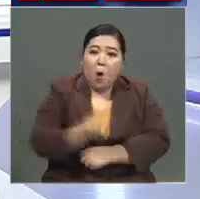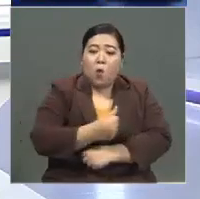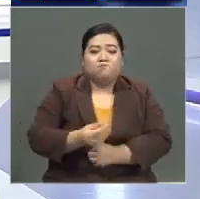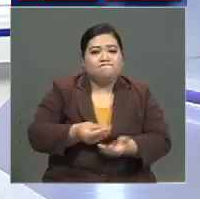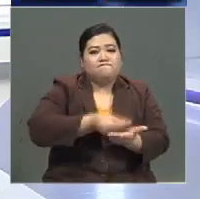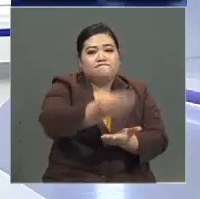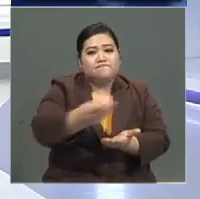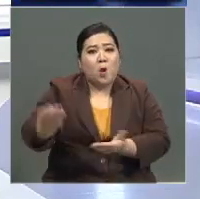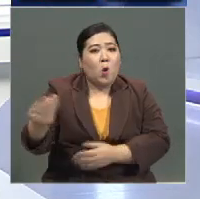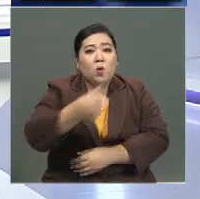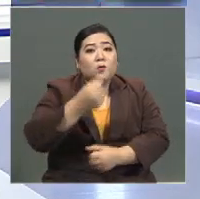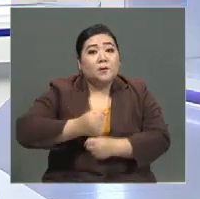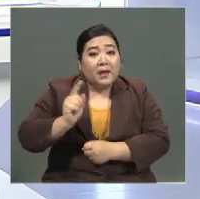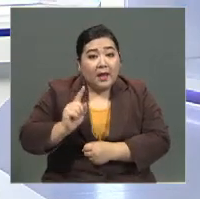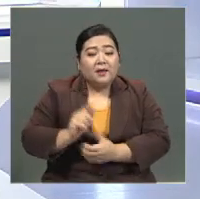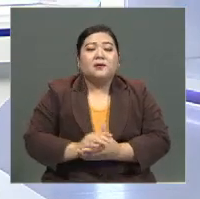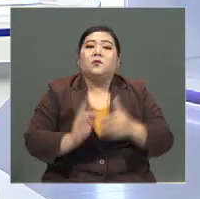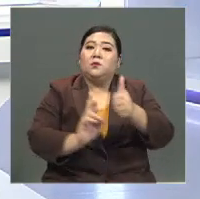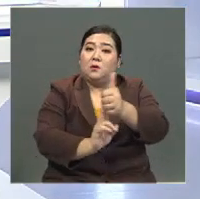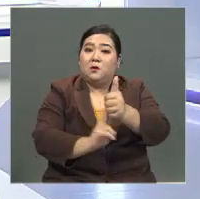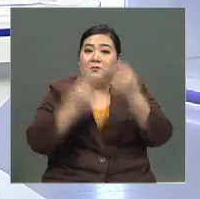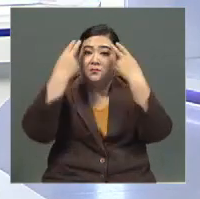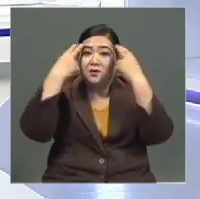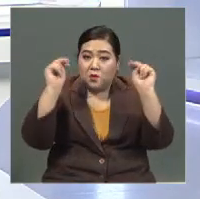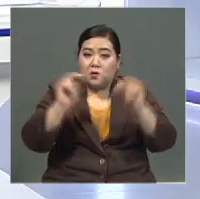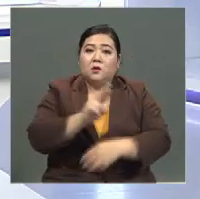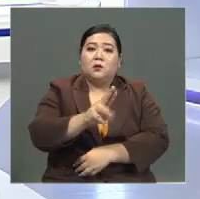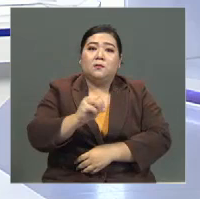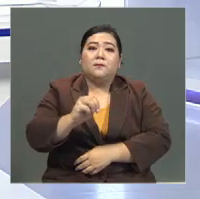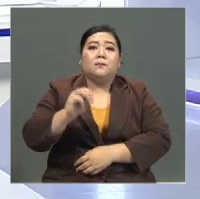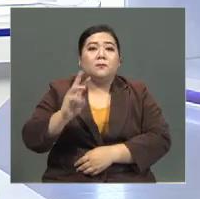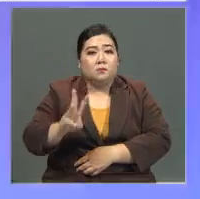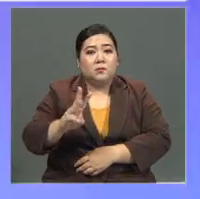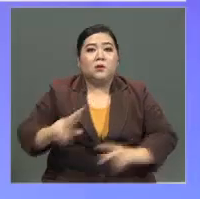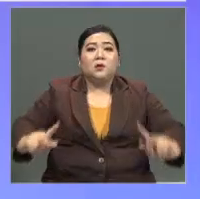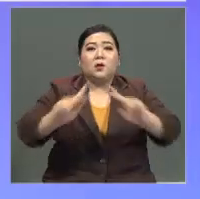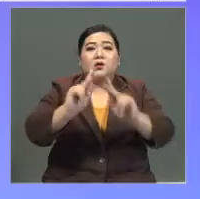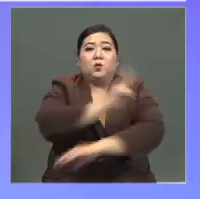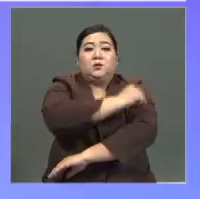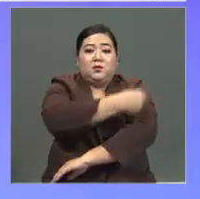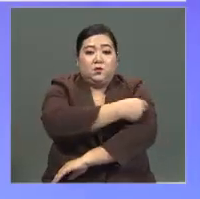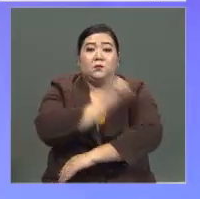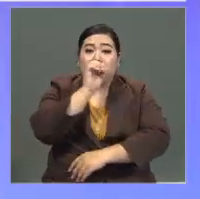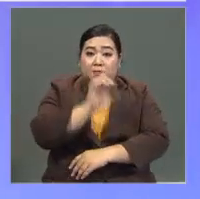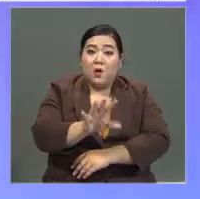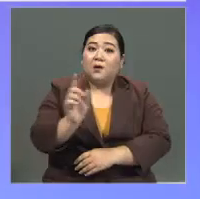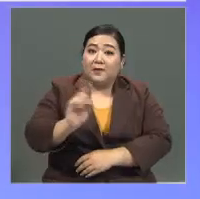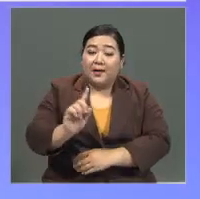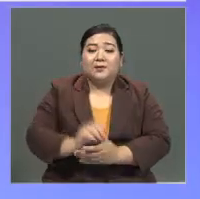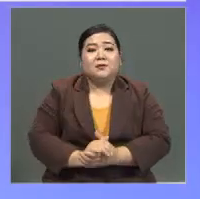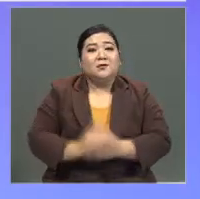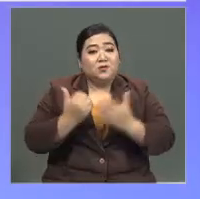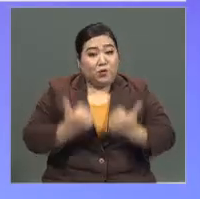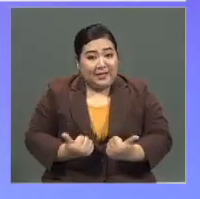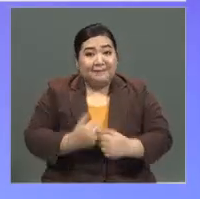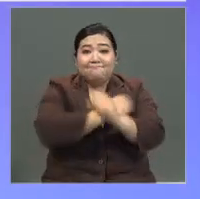อย่างวันนี้ค่ะทางคุณอนุทินชาญวีรกูลรองนายกรัฐมนตรีและรัฐมนตรีว่าการกระทรวงสาธารณสุขก็เน้นย้ำนะคะว่าถึงแม้ว่าจะมี